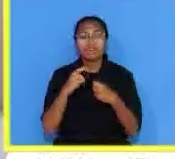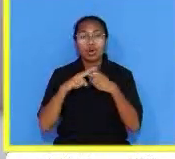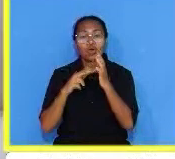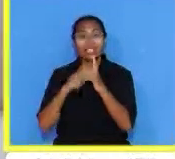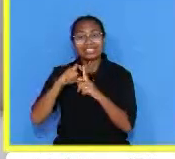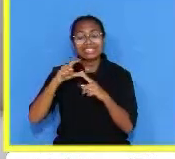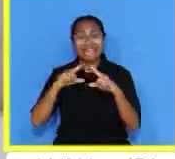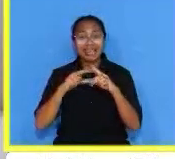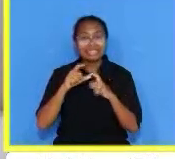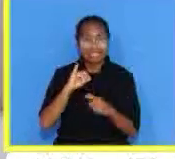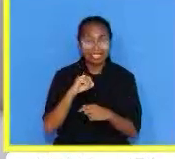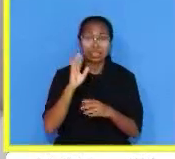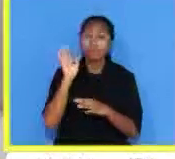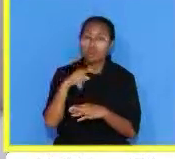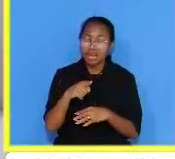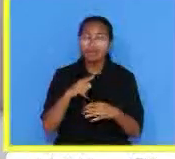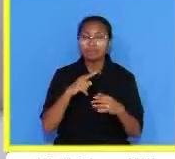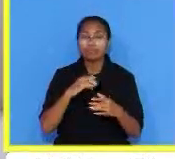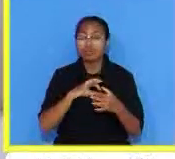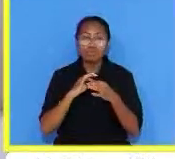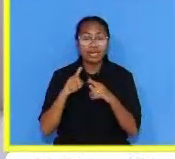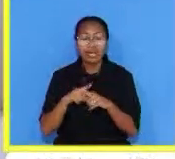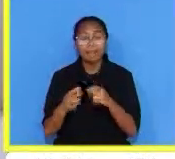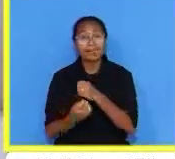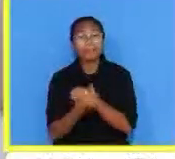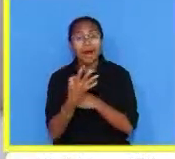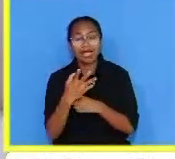Kemudian seiring dengan perkembangan